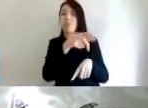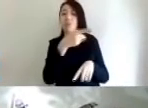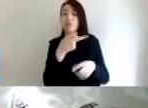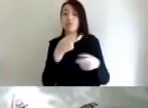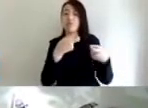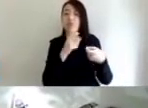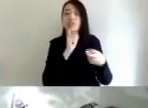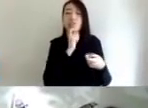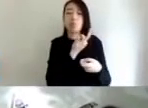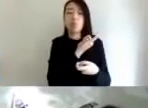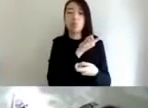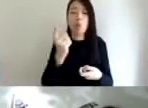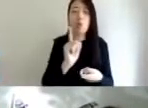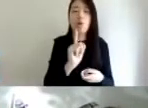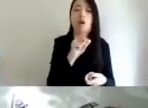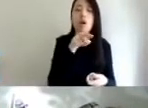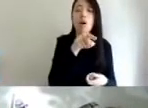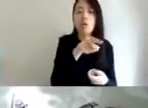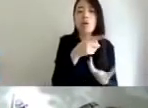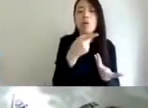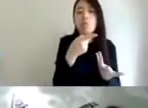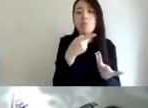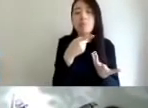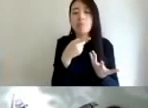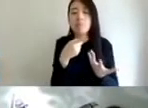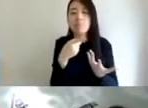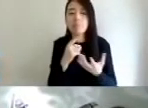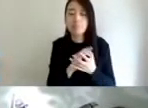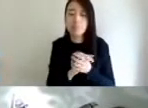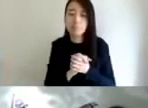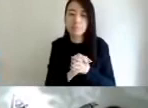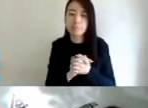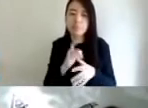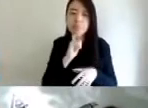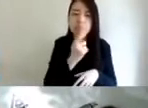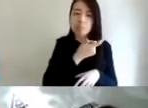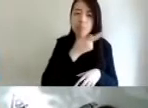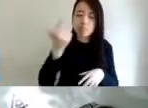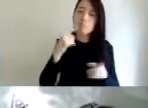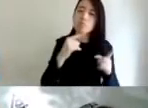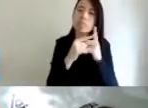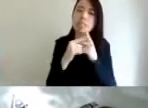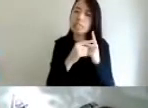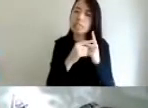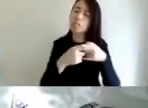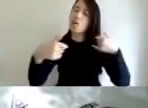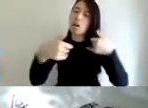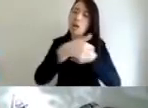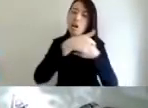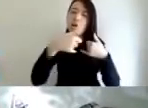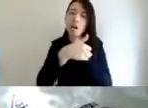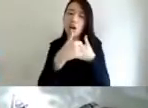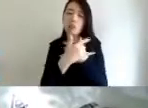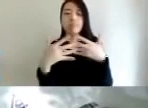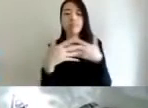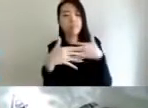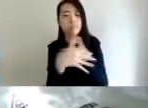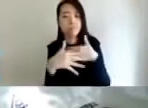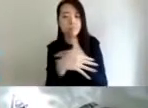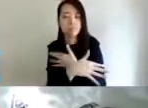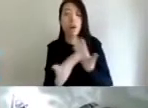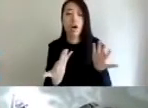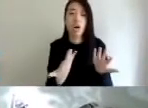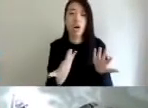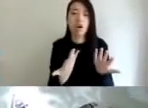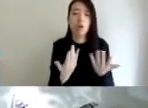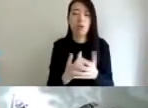嘅，会即系有居民喺嗰度居住啦，都喺路边有好多人行嚟行去啦，来来